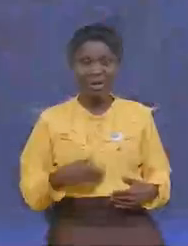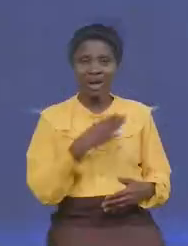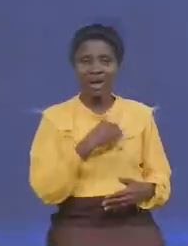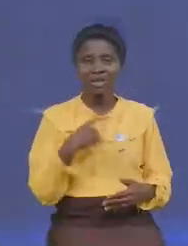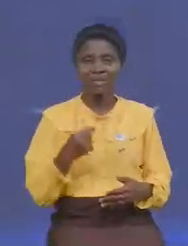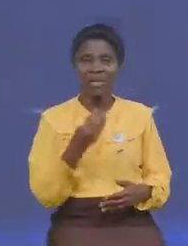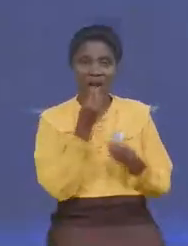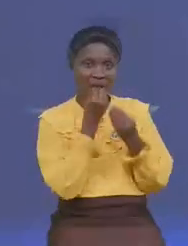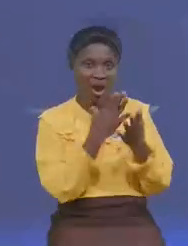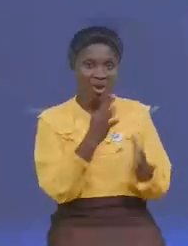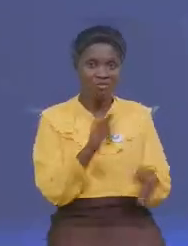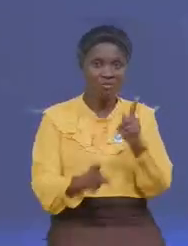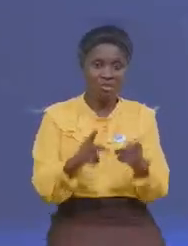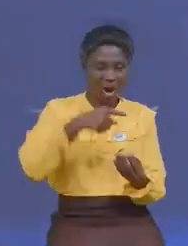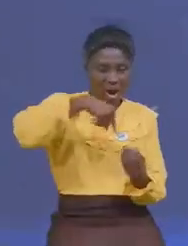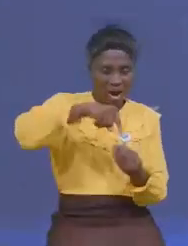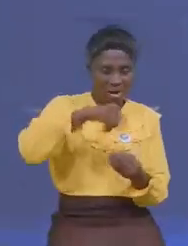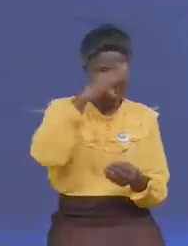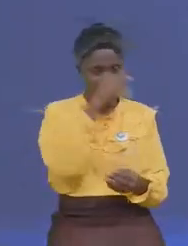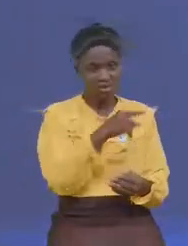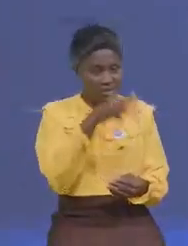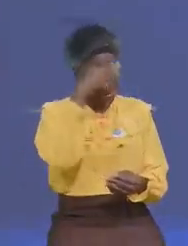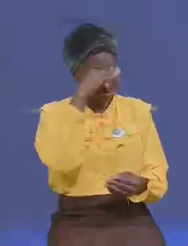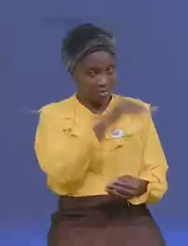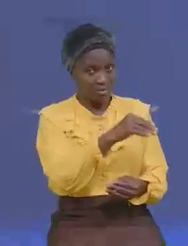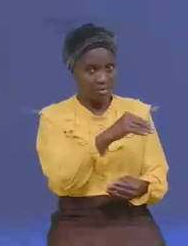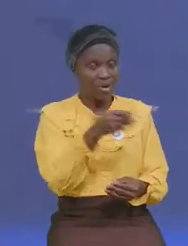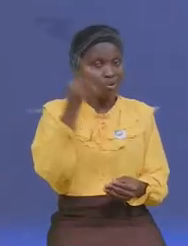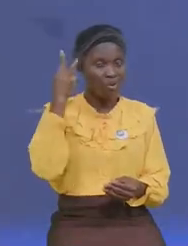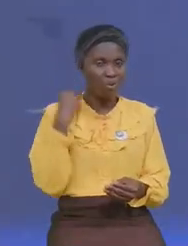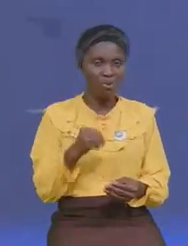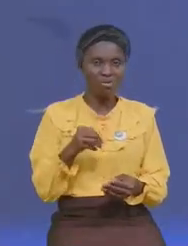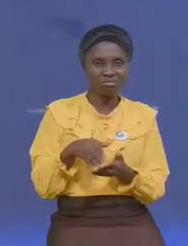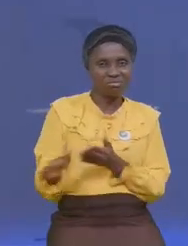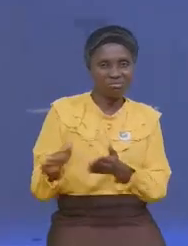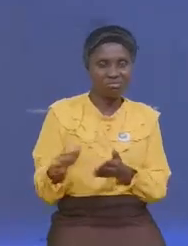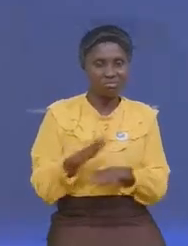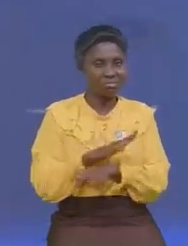le commentaire des gens. L'homme là était un homme